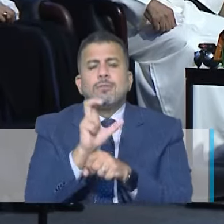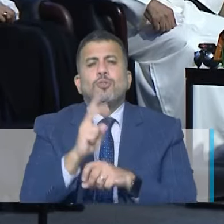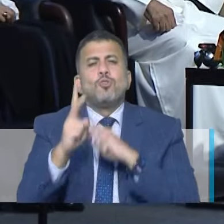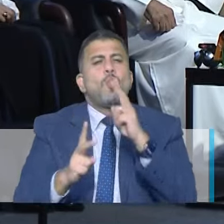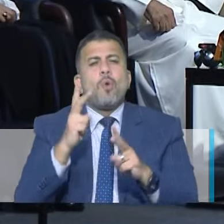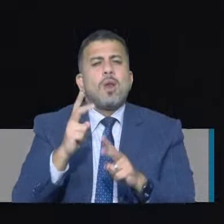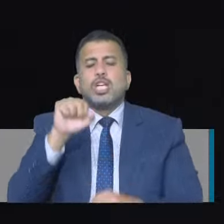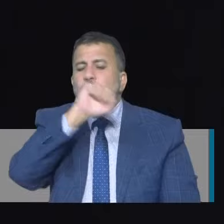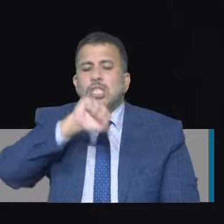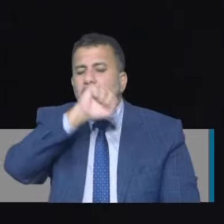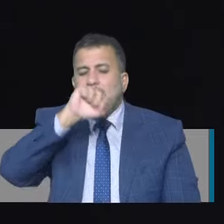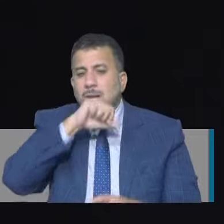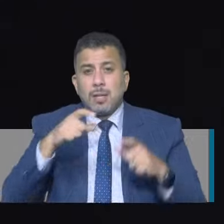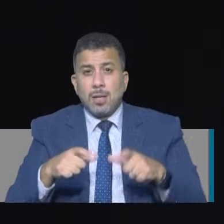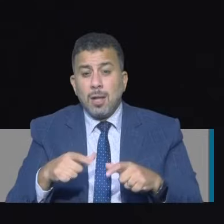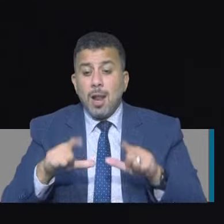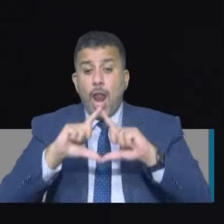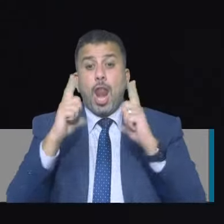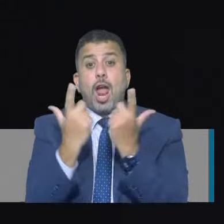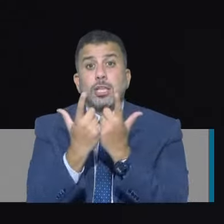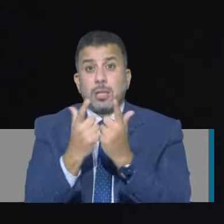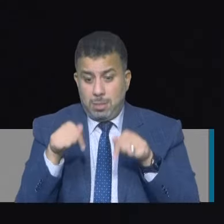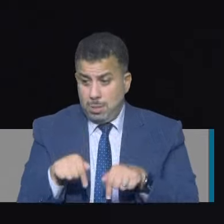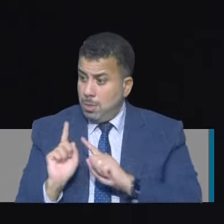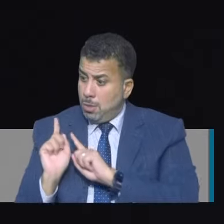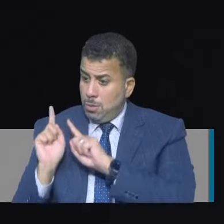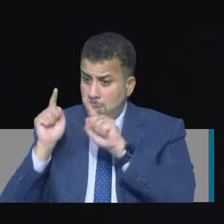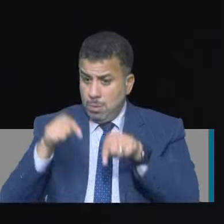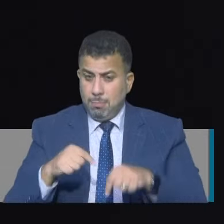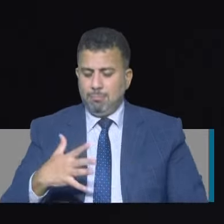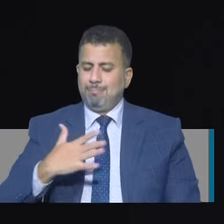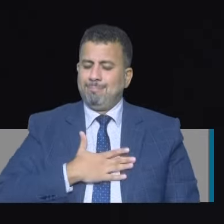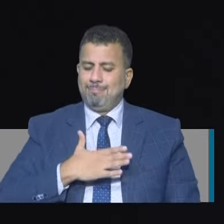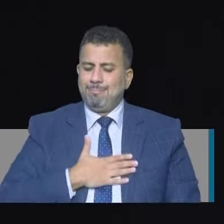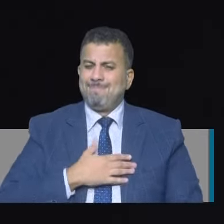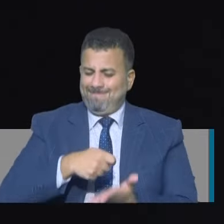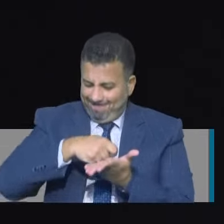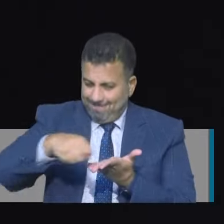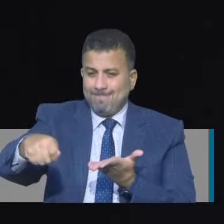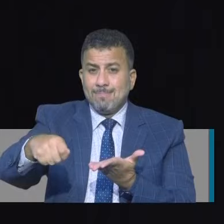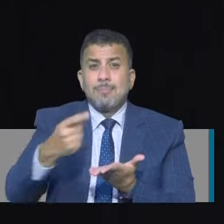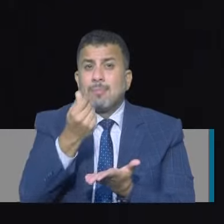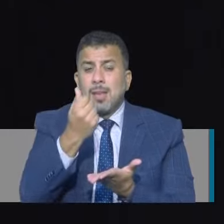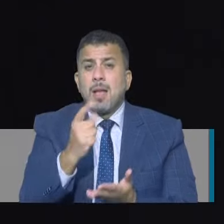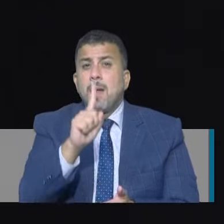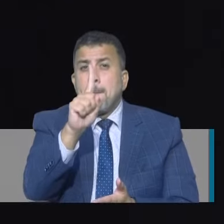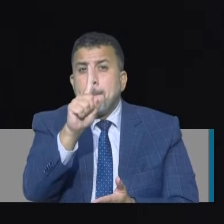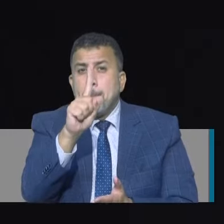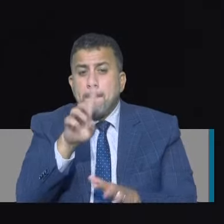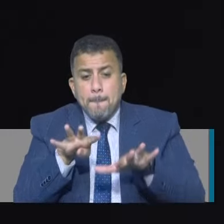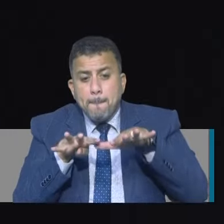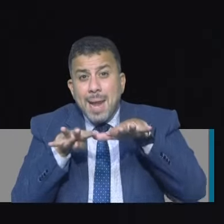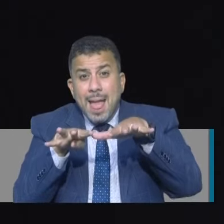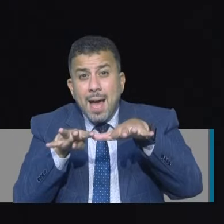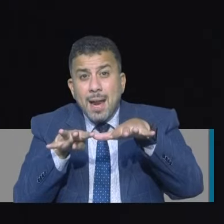اللجنه التي حتى يومنا الحاضر تكفلت بسداد ما يزيد عن مليار